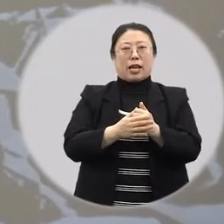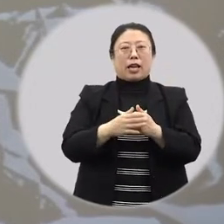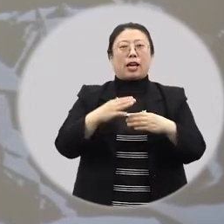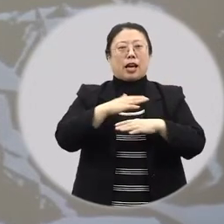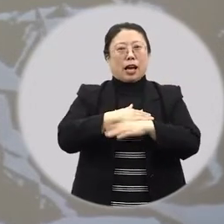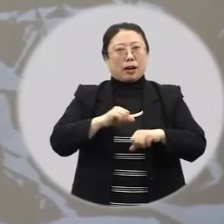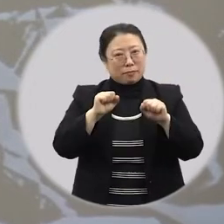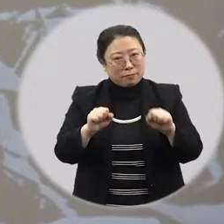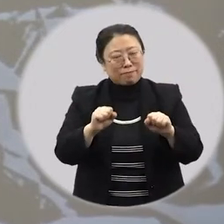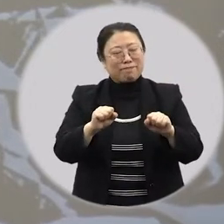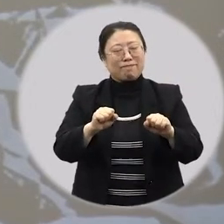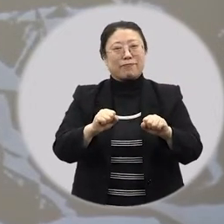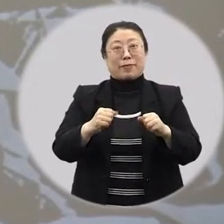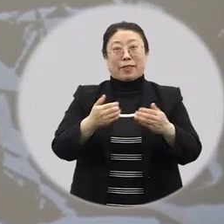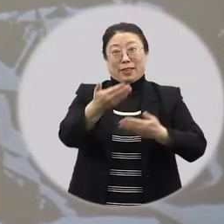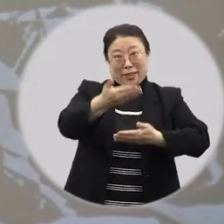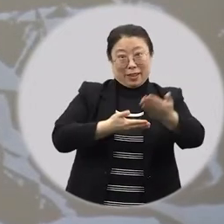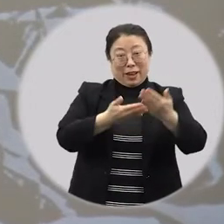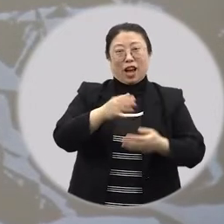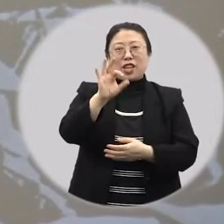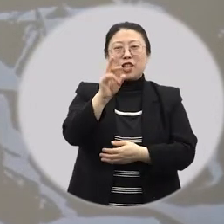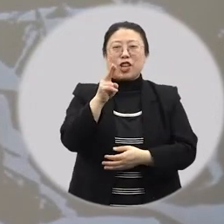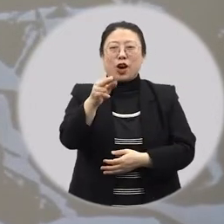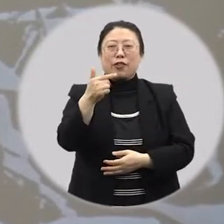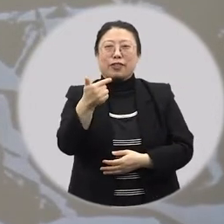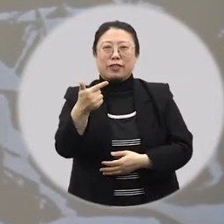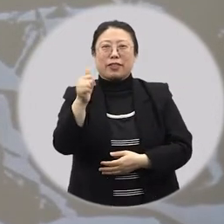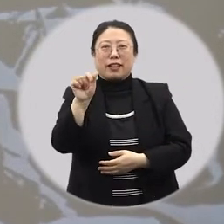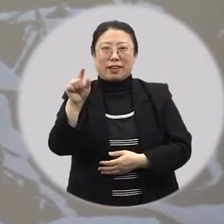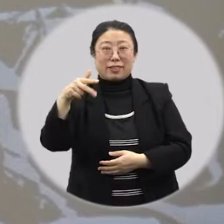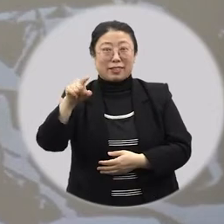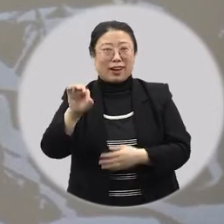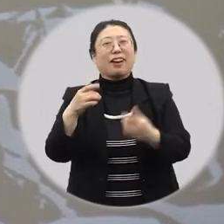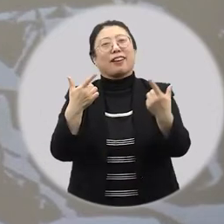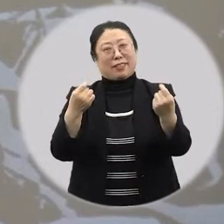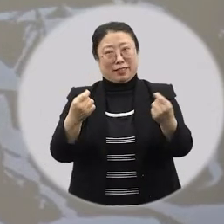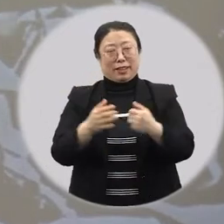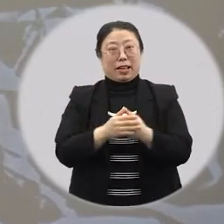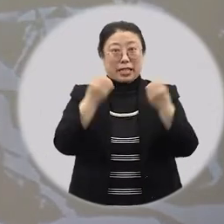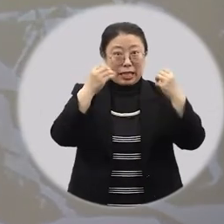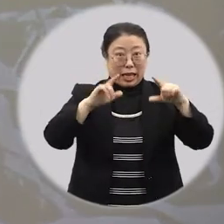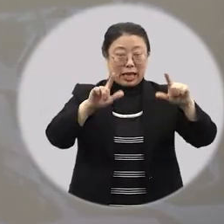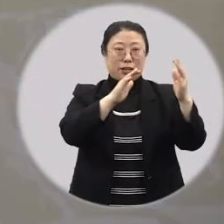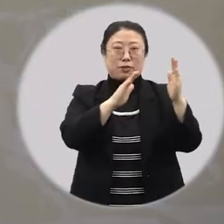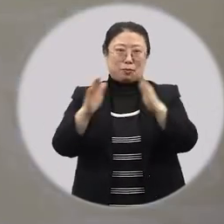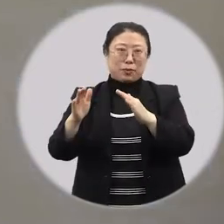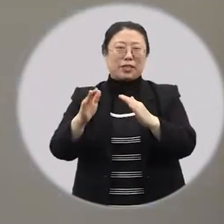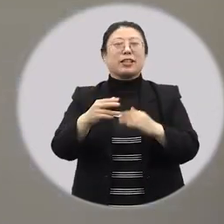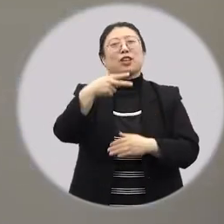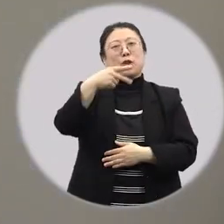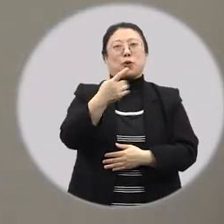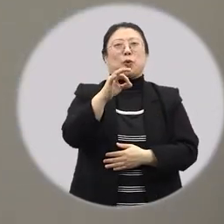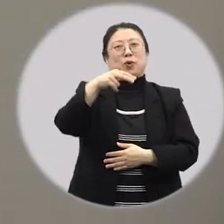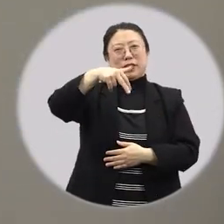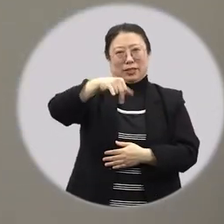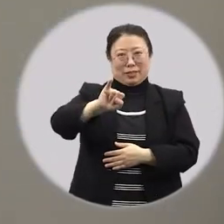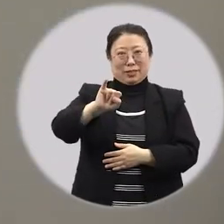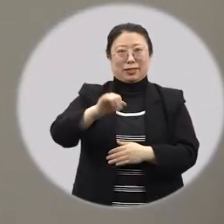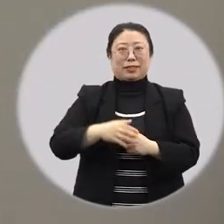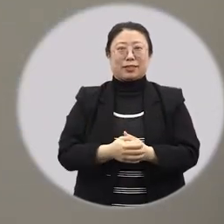주고받던 글이 있었어요 요즘에 연하장과 같은 거죠 새해를 맞이하기 위해 준비하는 날이 바로